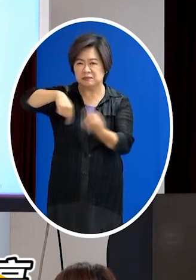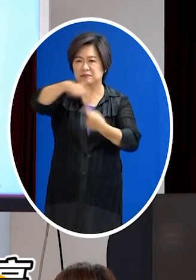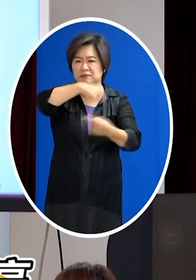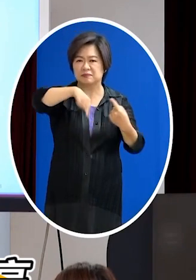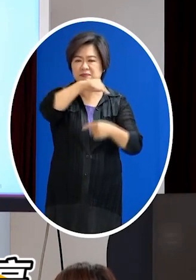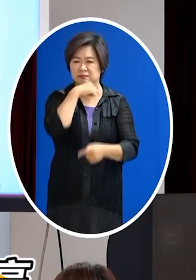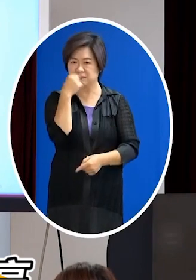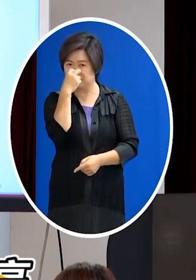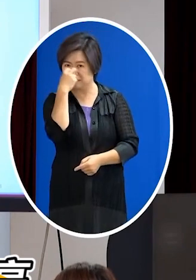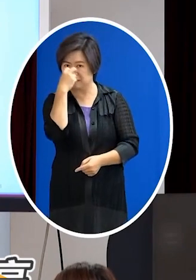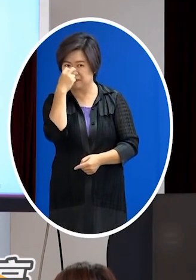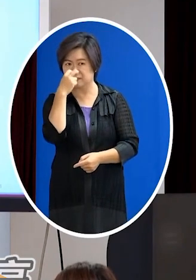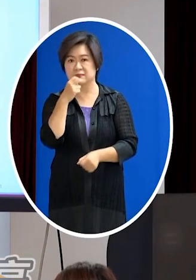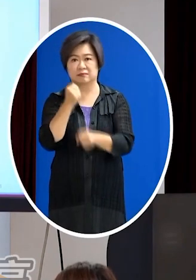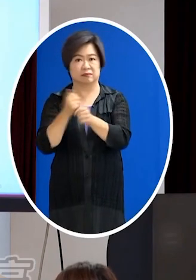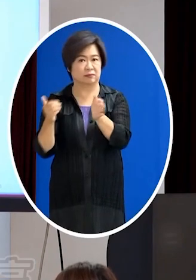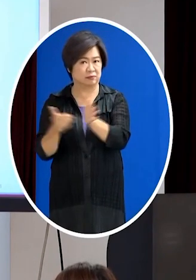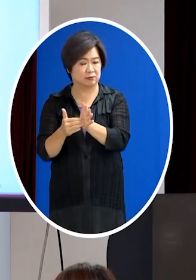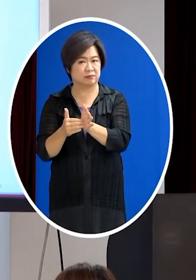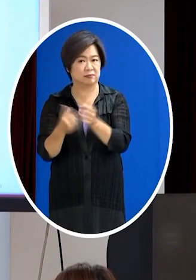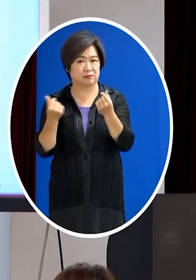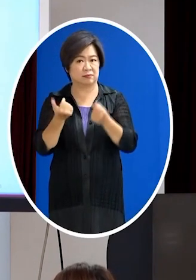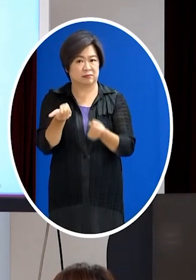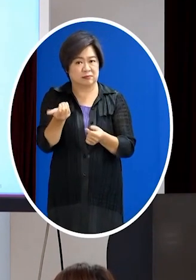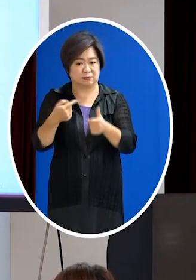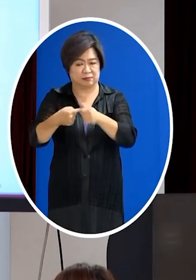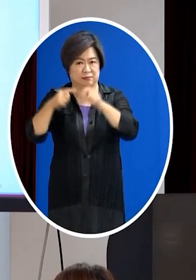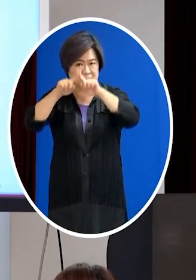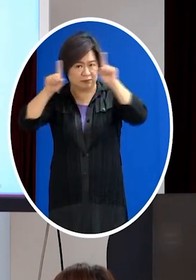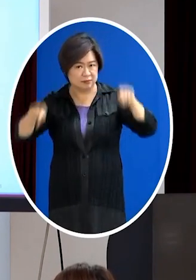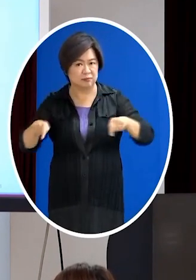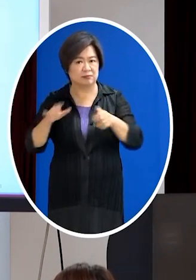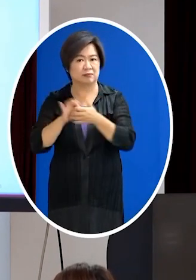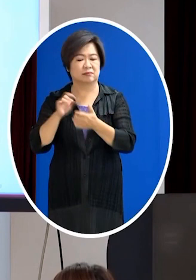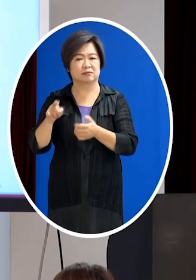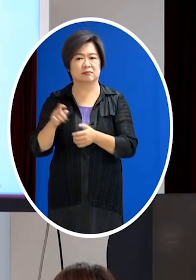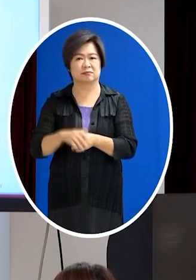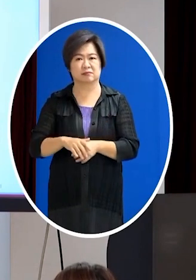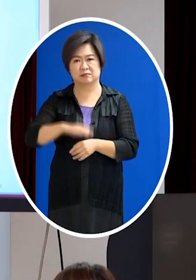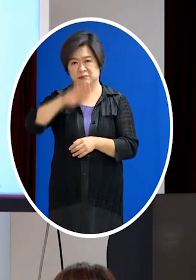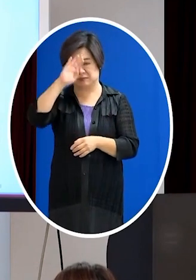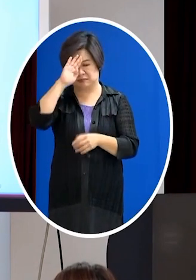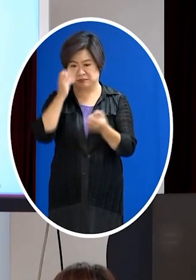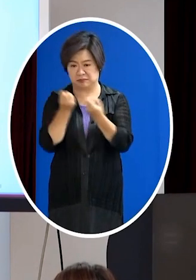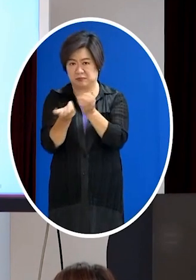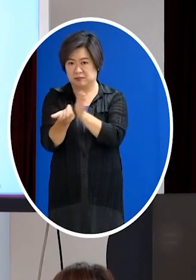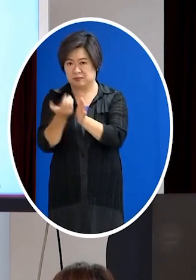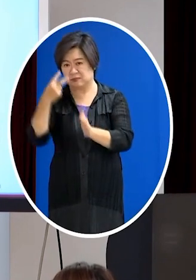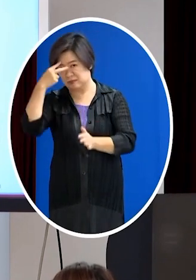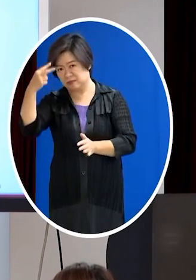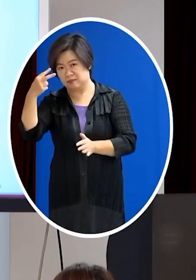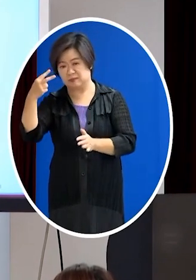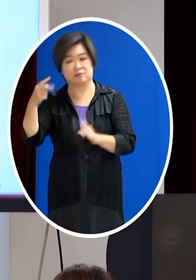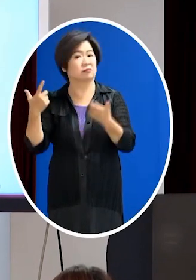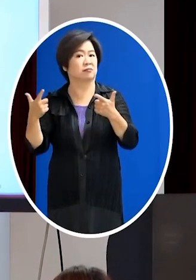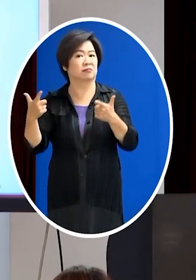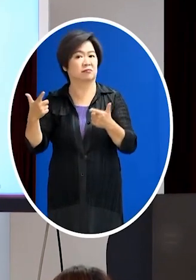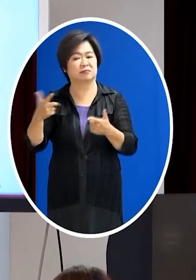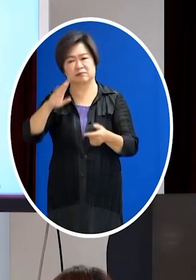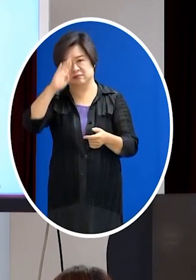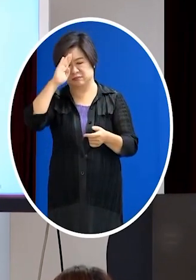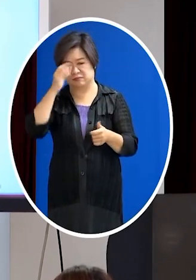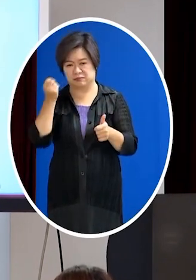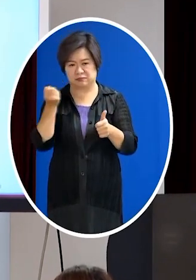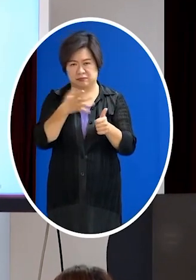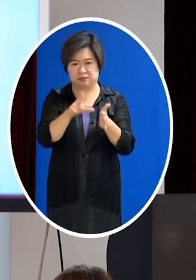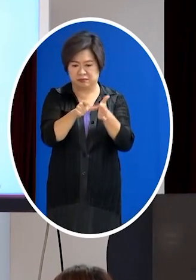位，然后做完刚才我第一章里面，他如果不在我们那样的一个发病前2天，或者在他离感染那个期